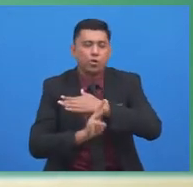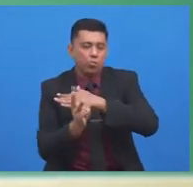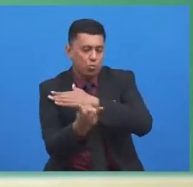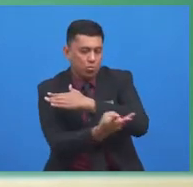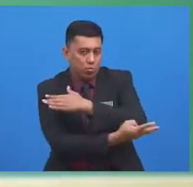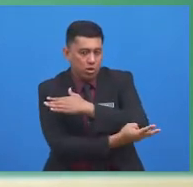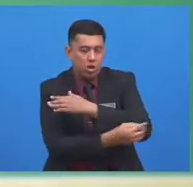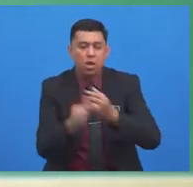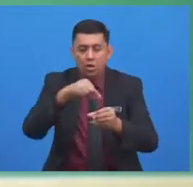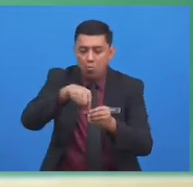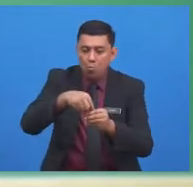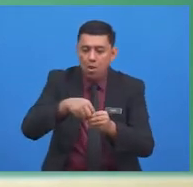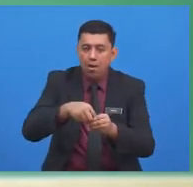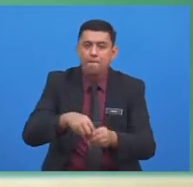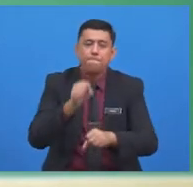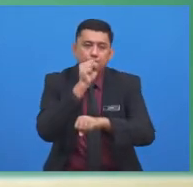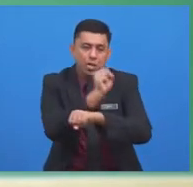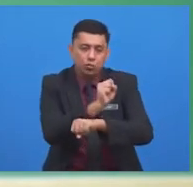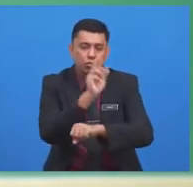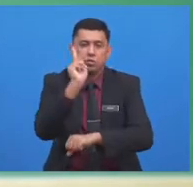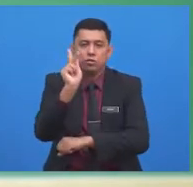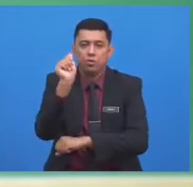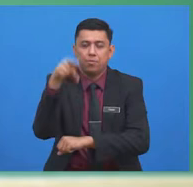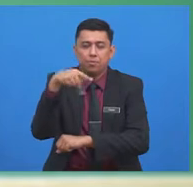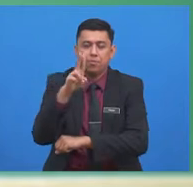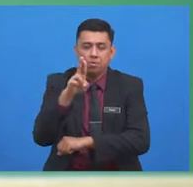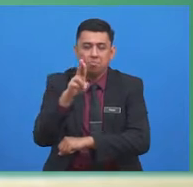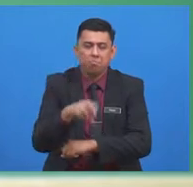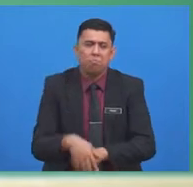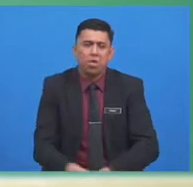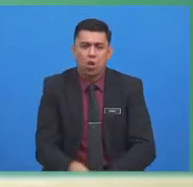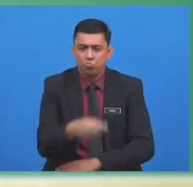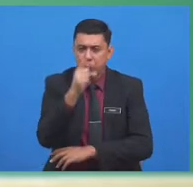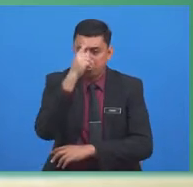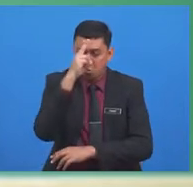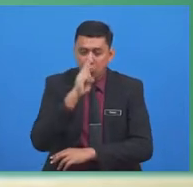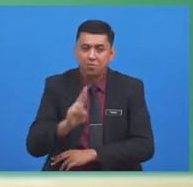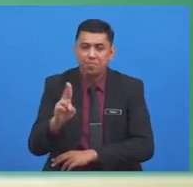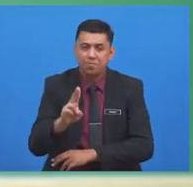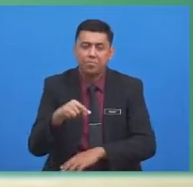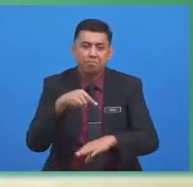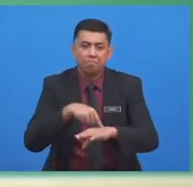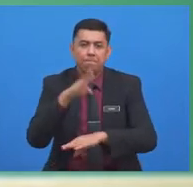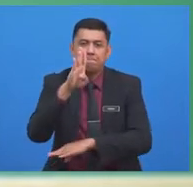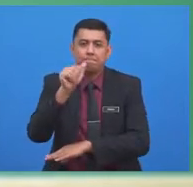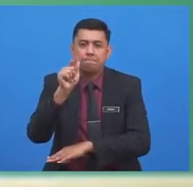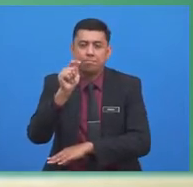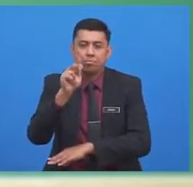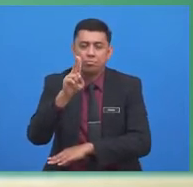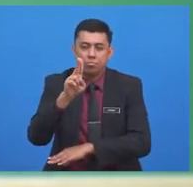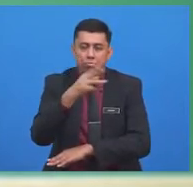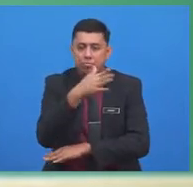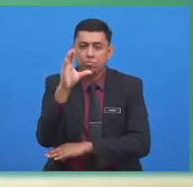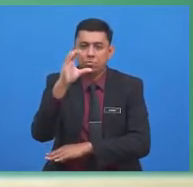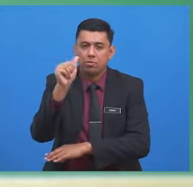Gua Batu Kapur juga menjadi tempat keagamaan seperti Gua Batu Cave di Selangor.